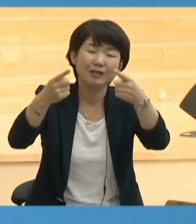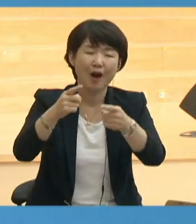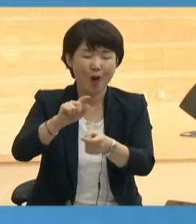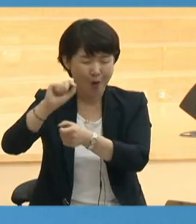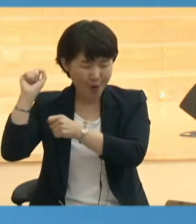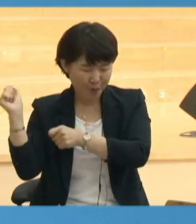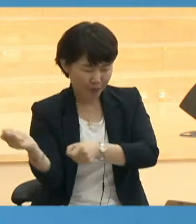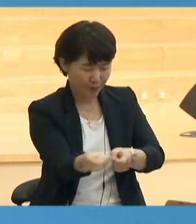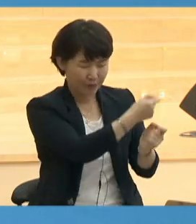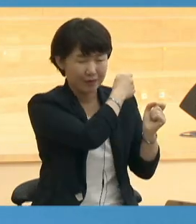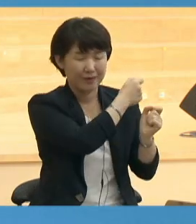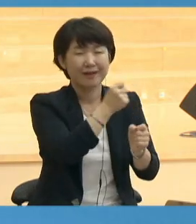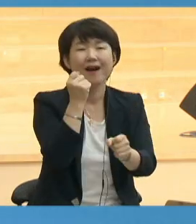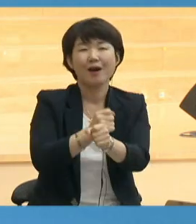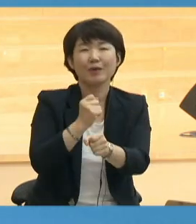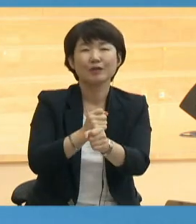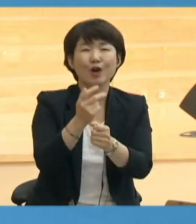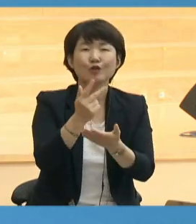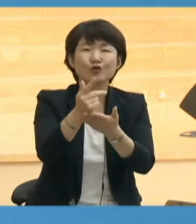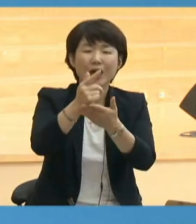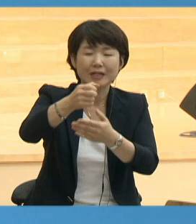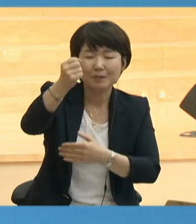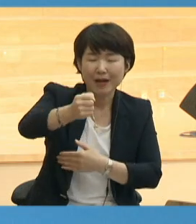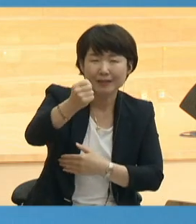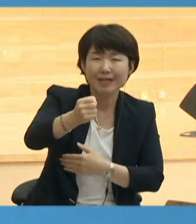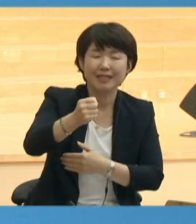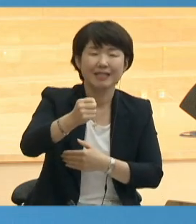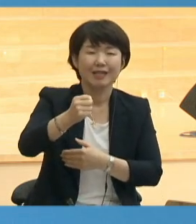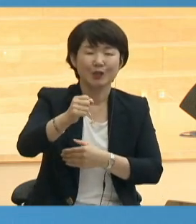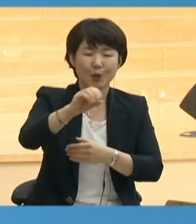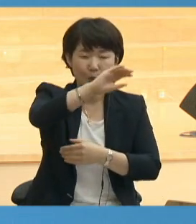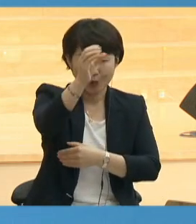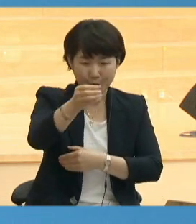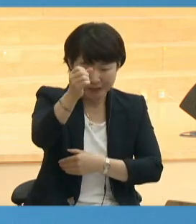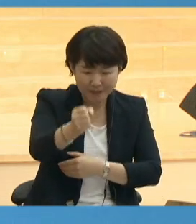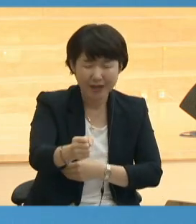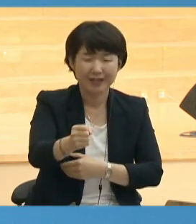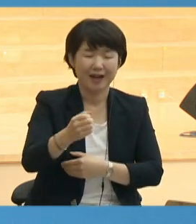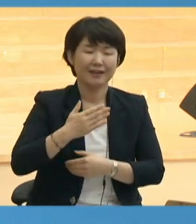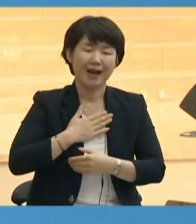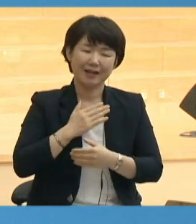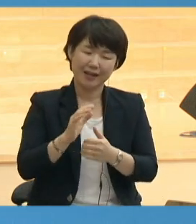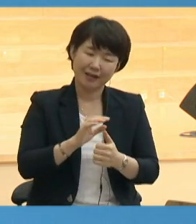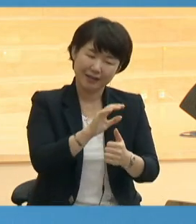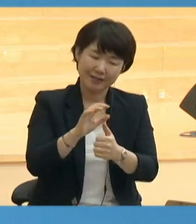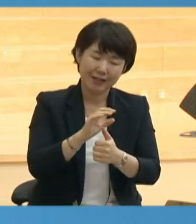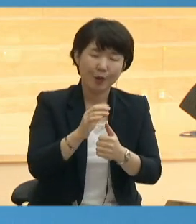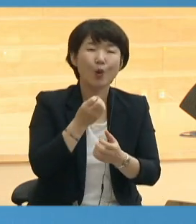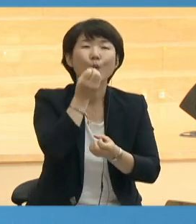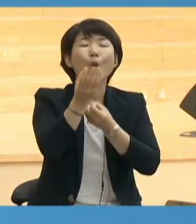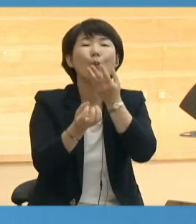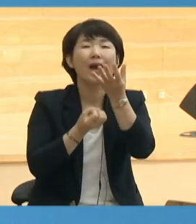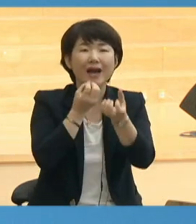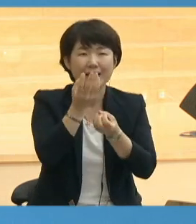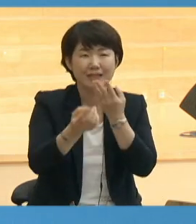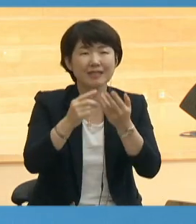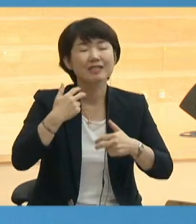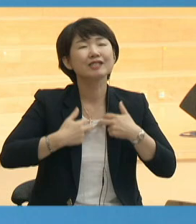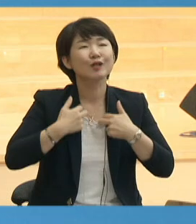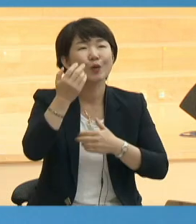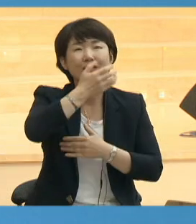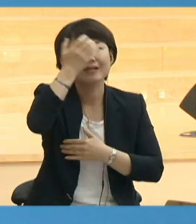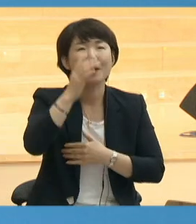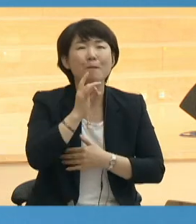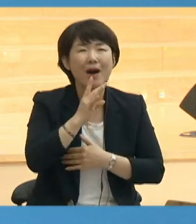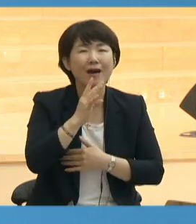감고 죄 막대기와 지팡이가 나를 안위하시나이다 라는 고백하는 그 즐거운 상상